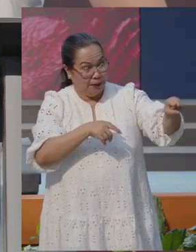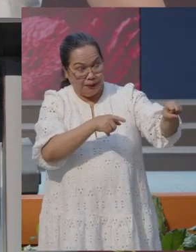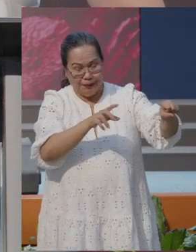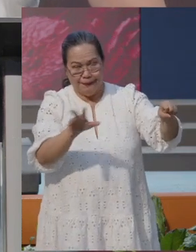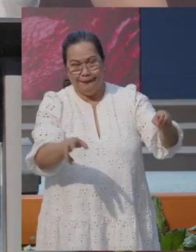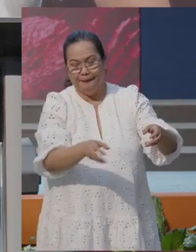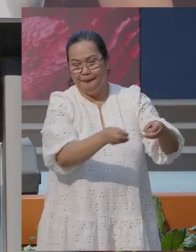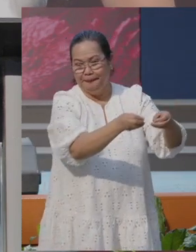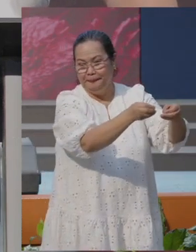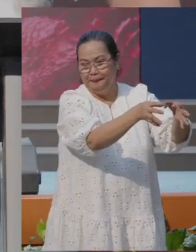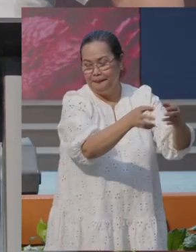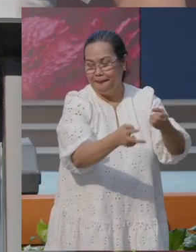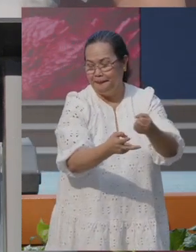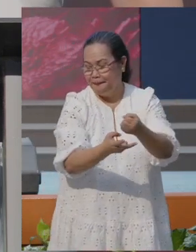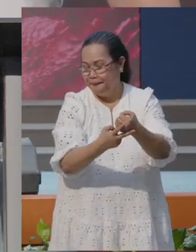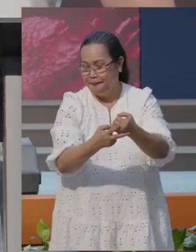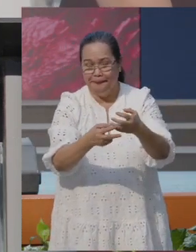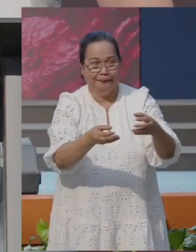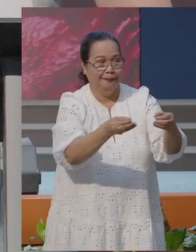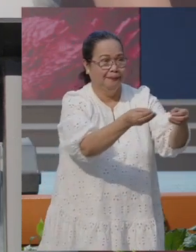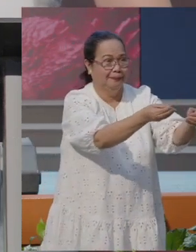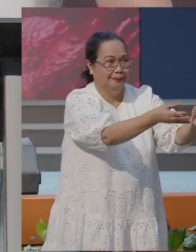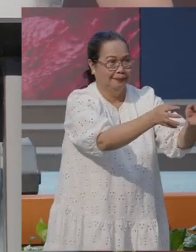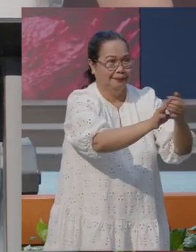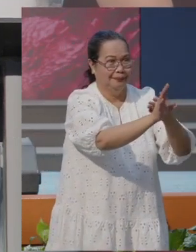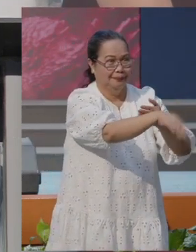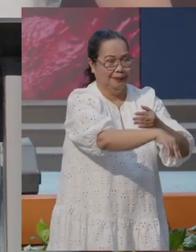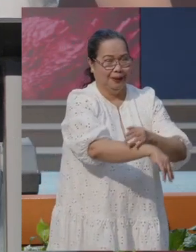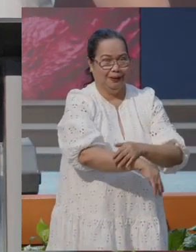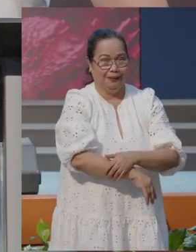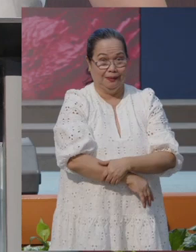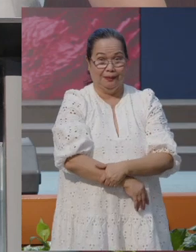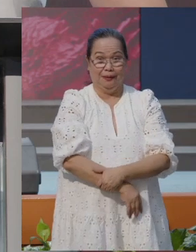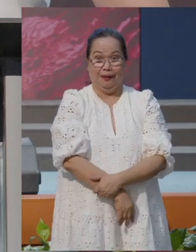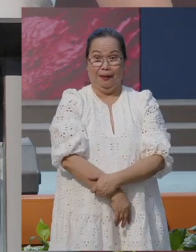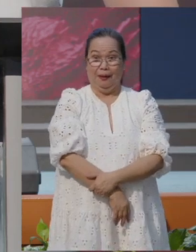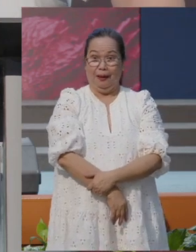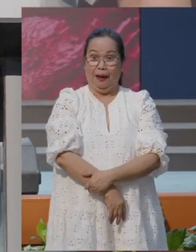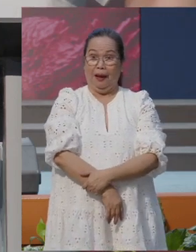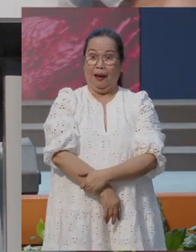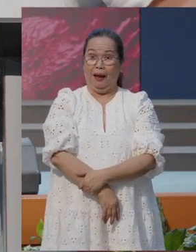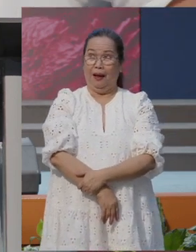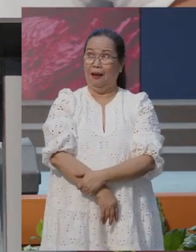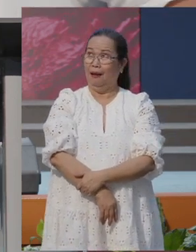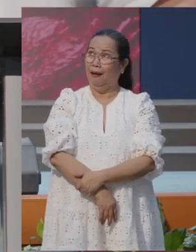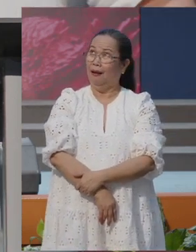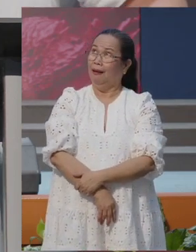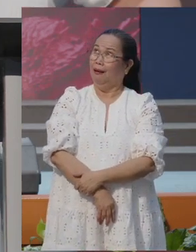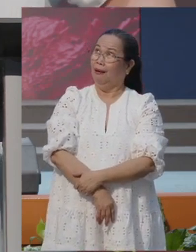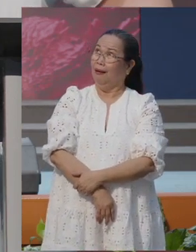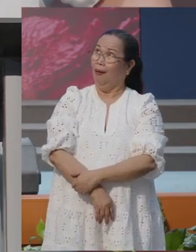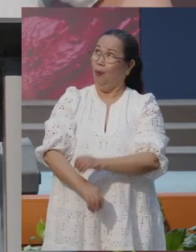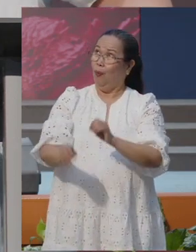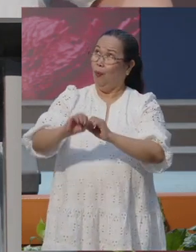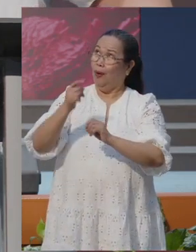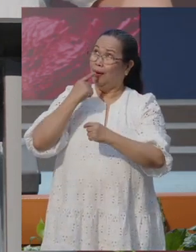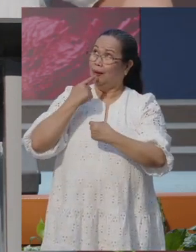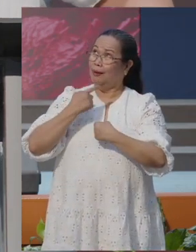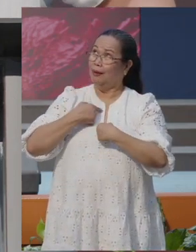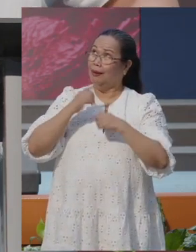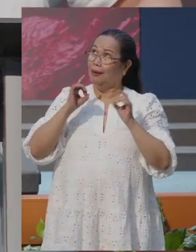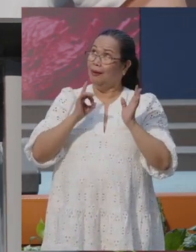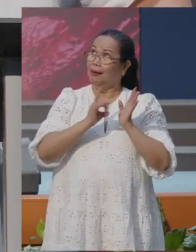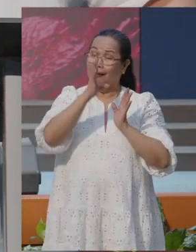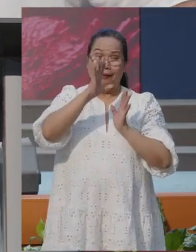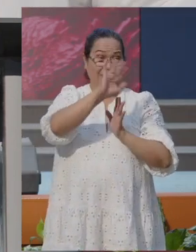shall rescue it with him. Wala naman talagang iniutos na hate your enemy.